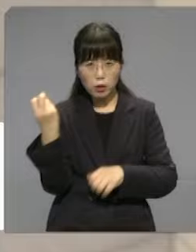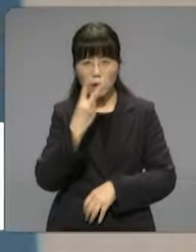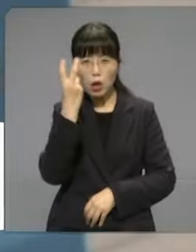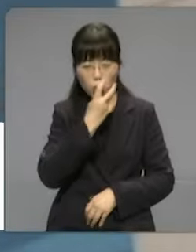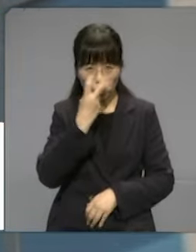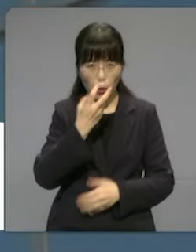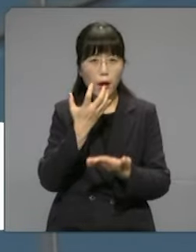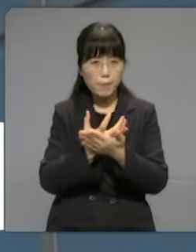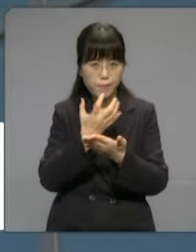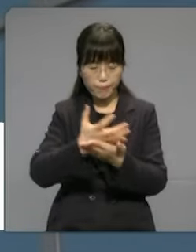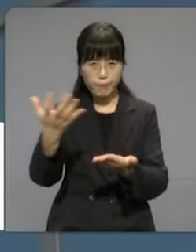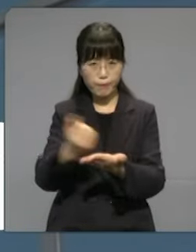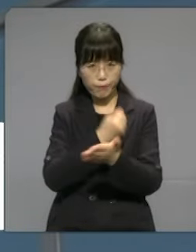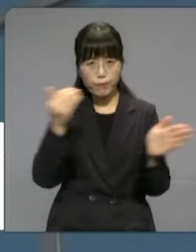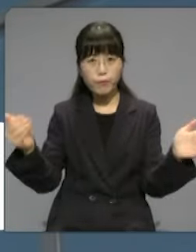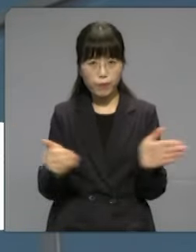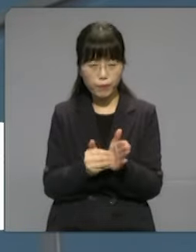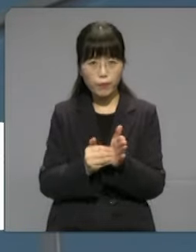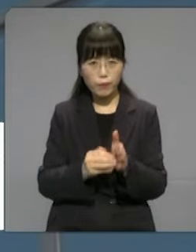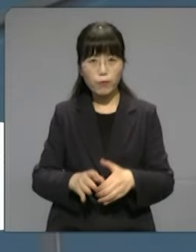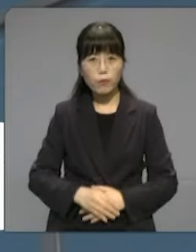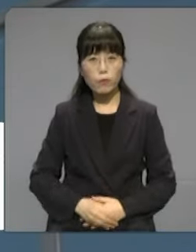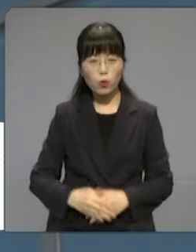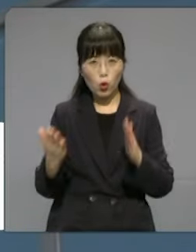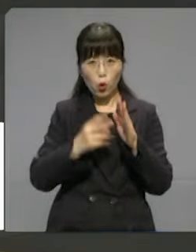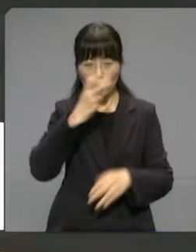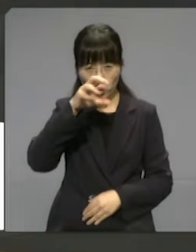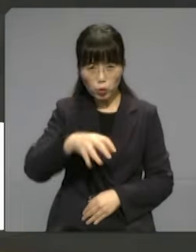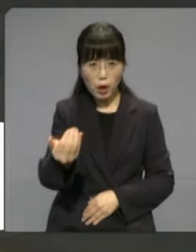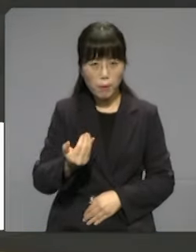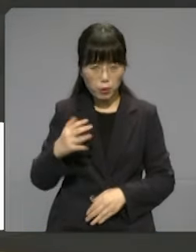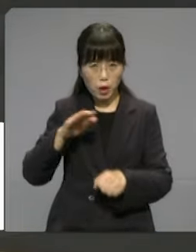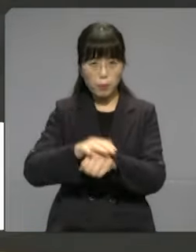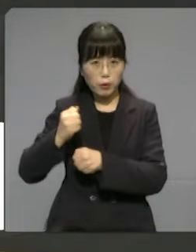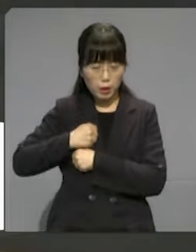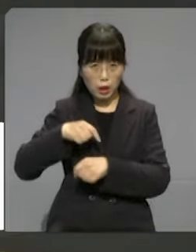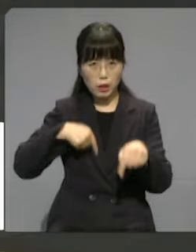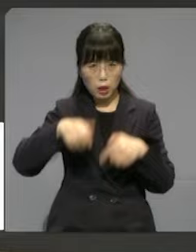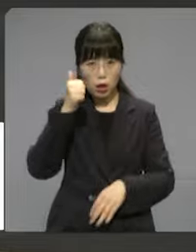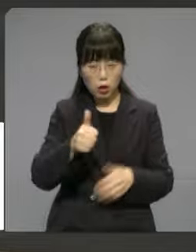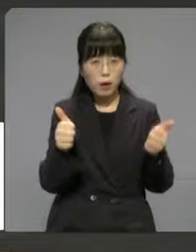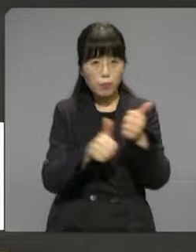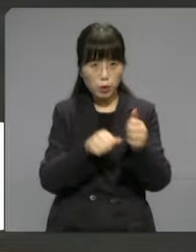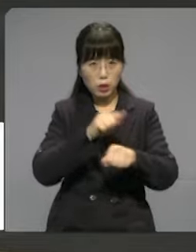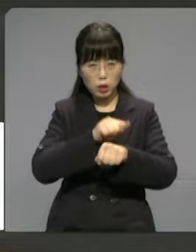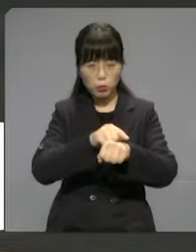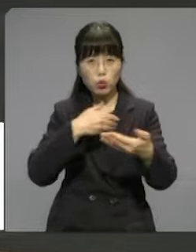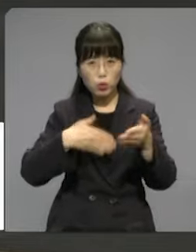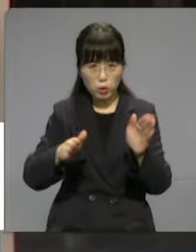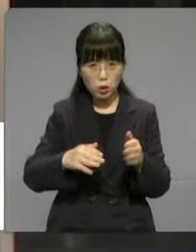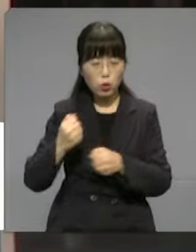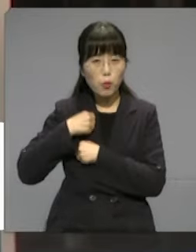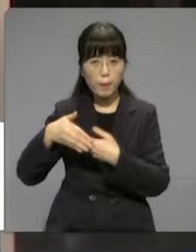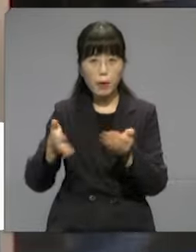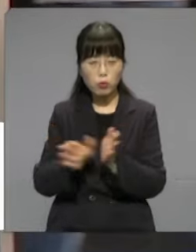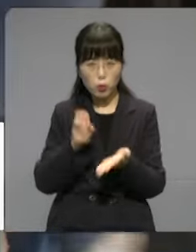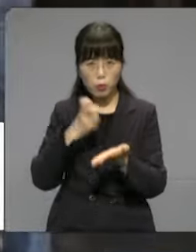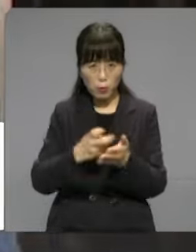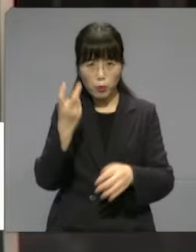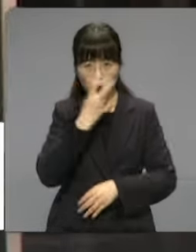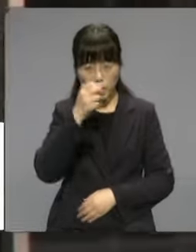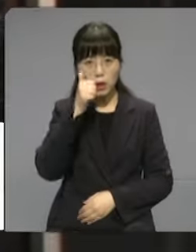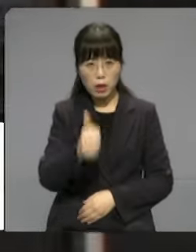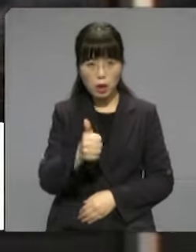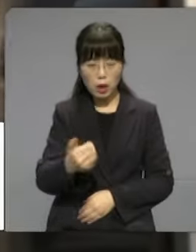관련한 자료를 확보했습니다. 공수처는 앞서 해병대 사령관과 부사령관의 집무실, 국방부